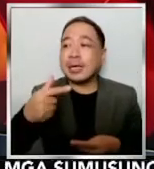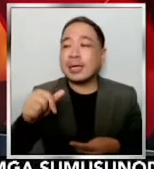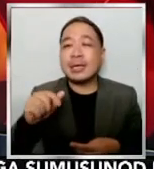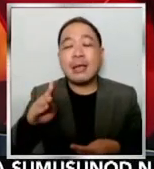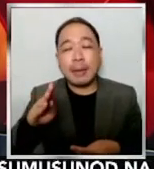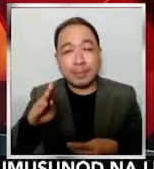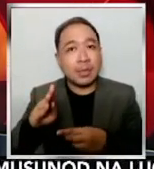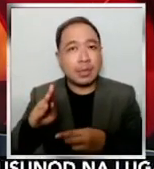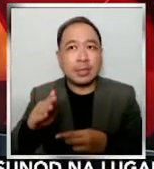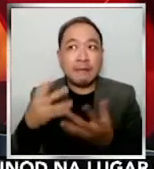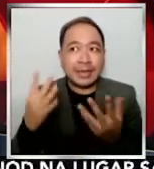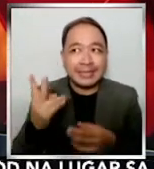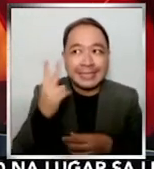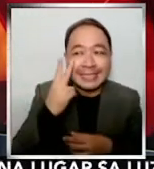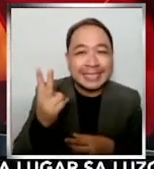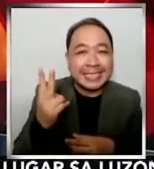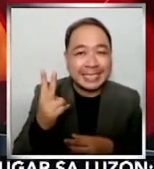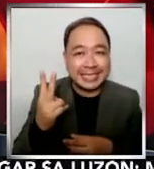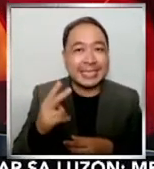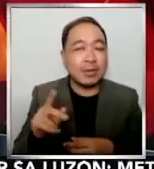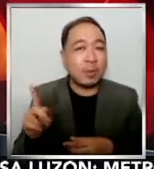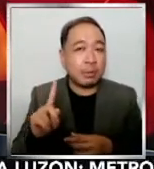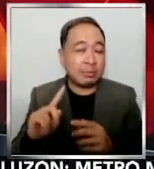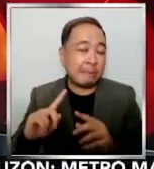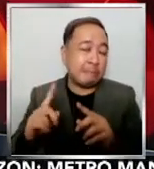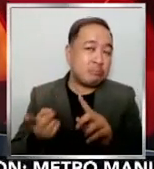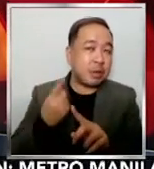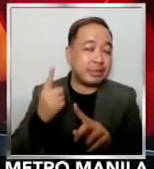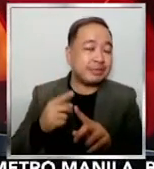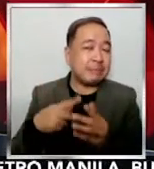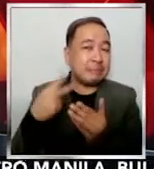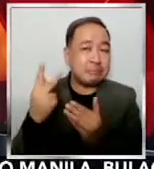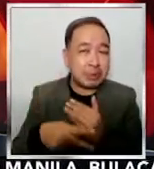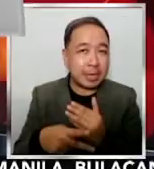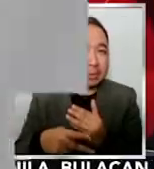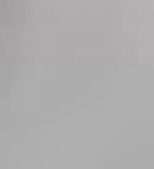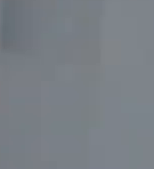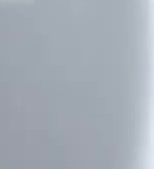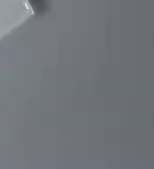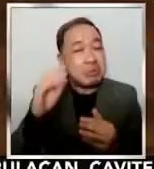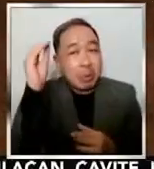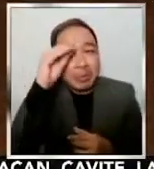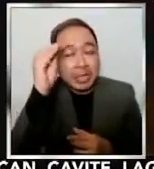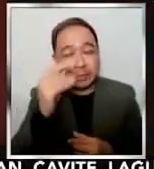nila sa kinalabasan ng kanilang serye? Alamin sa chika ni Katati Bayan.